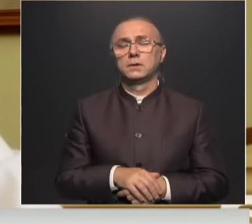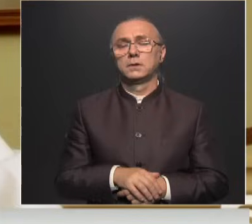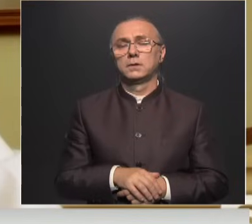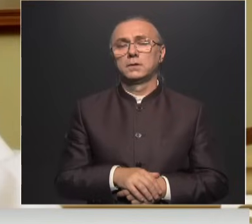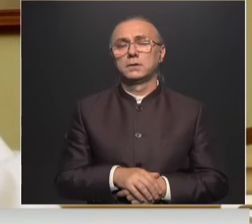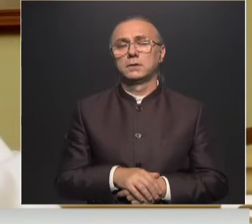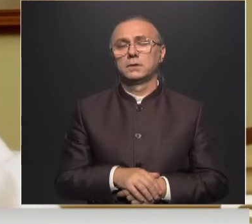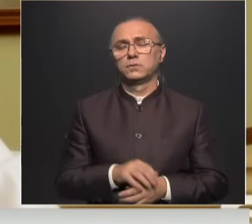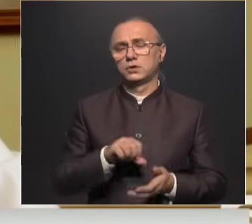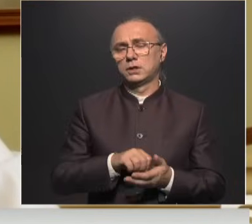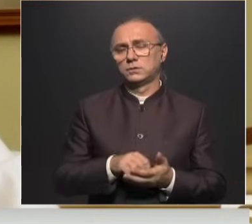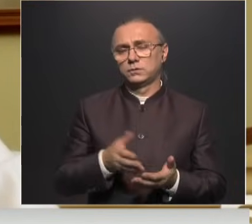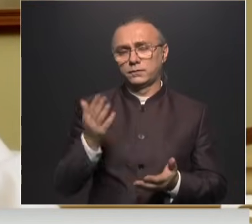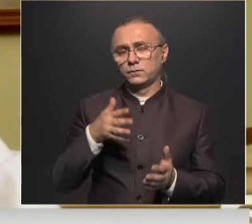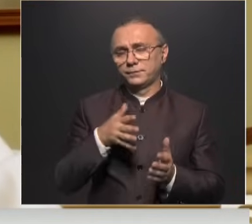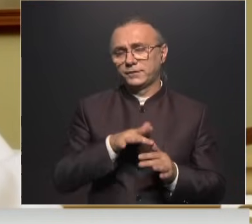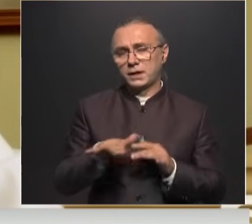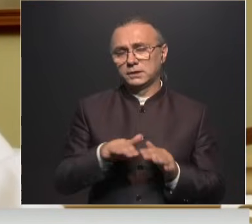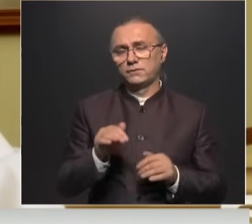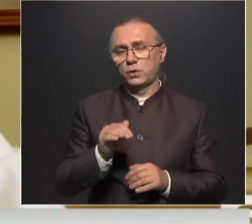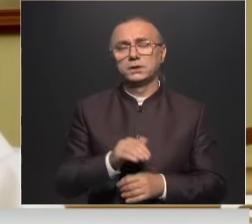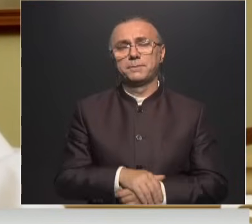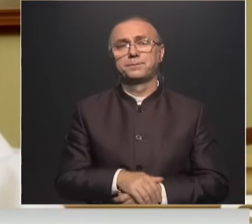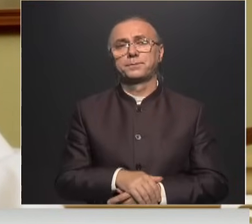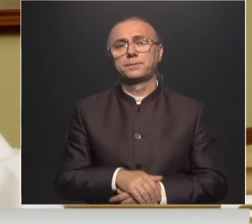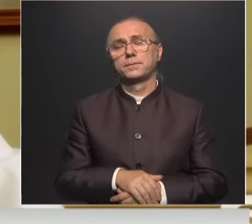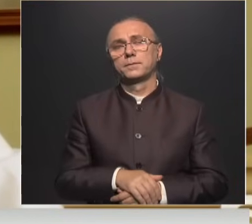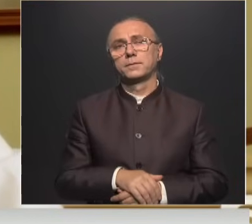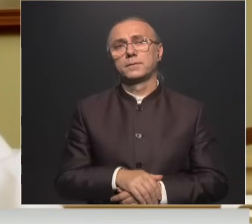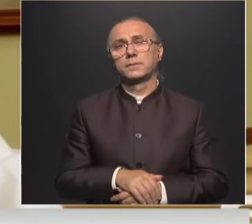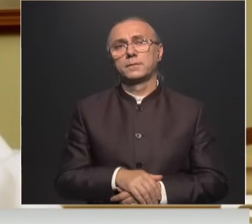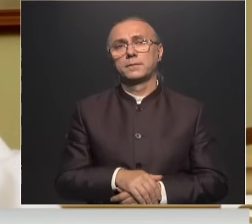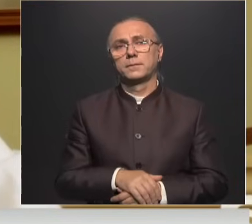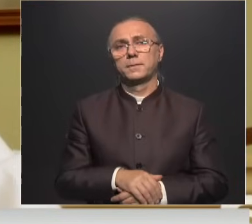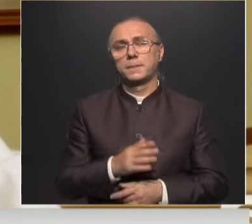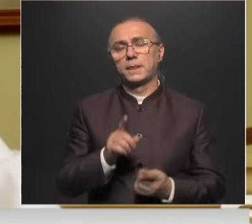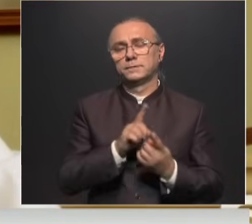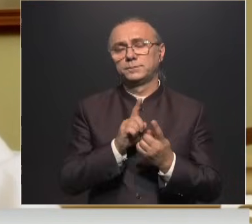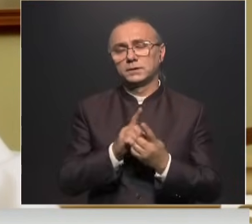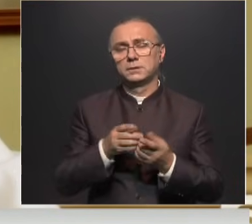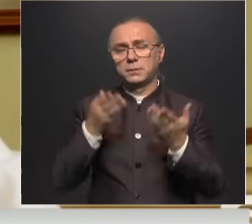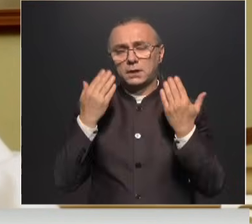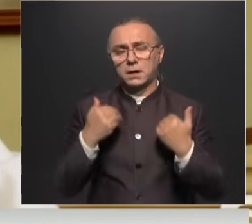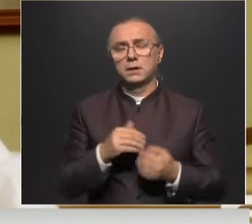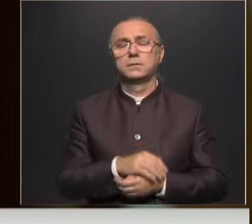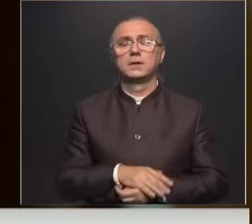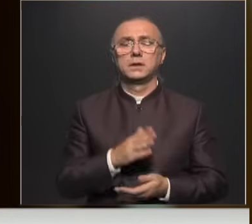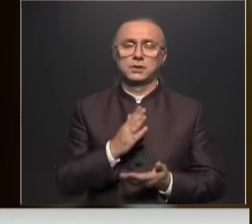вот встреча в храме со Спасителем, за столом со Святейшим, конечно, для меня это